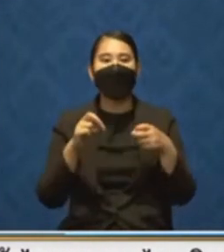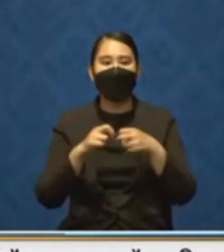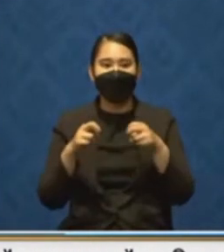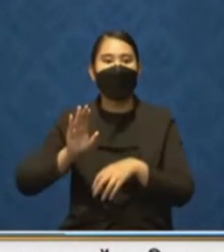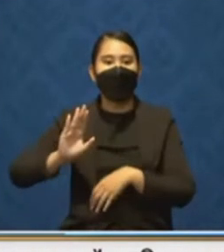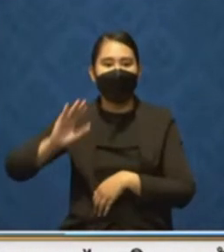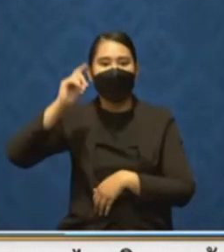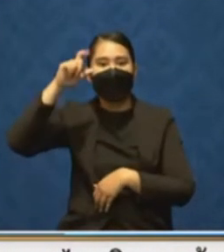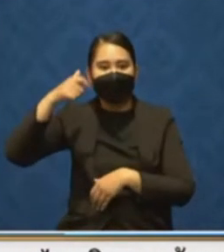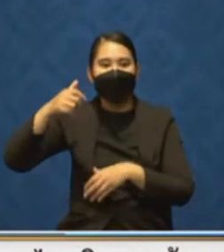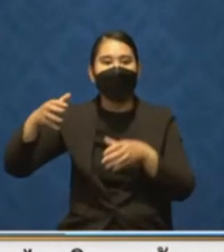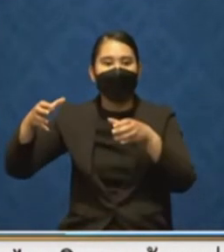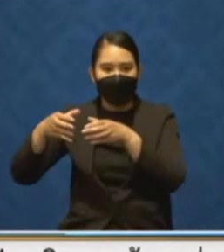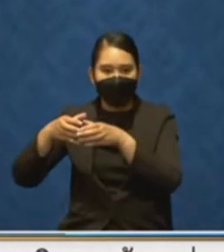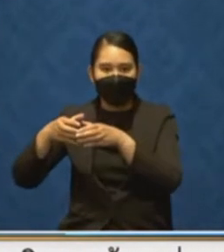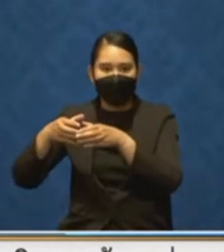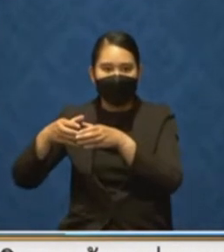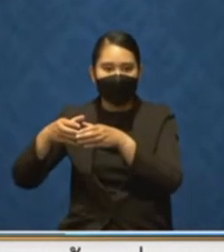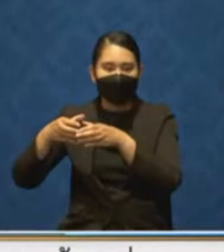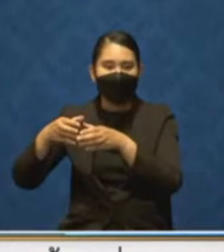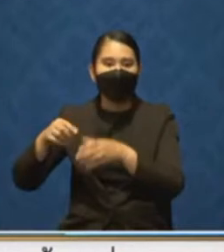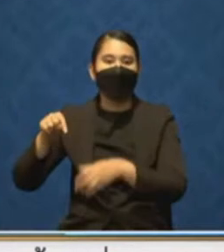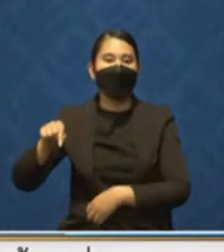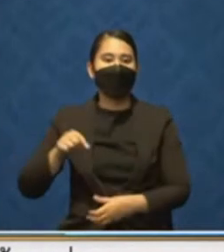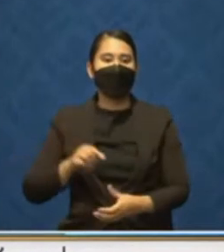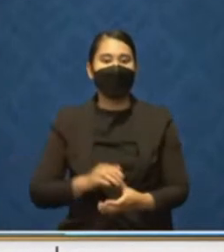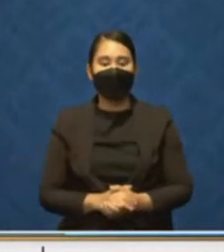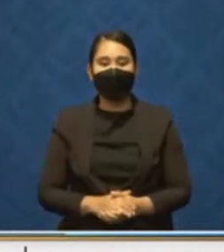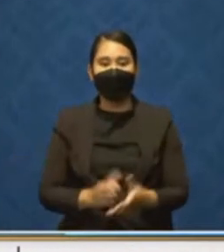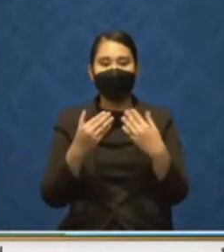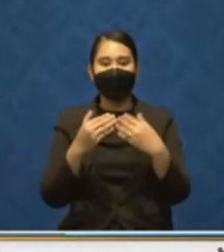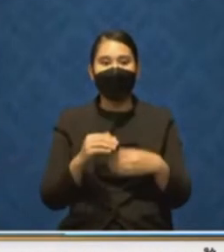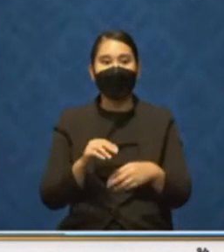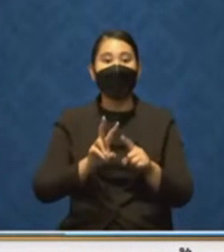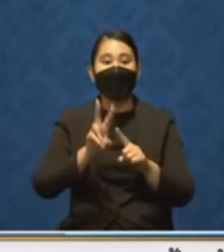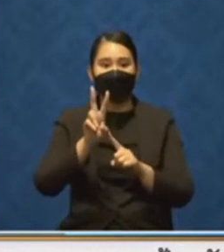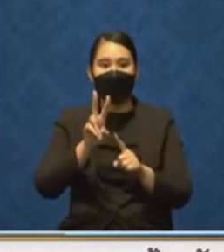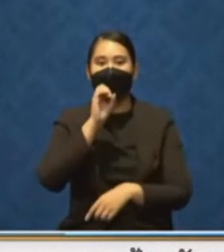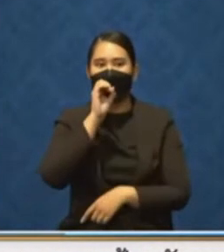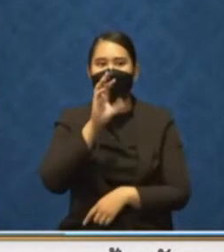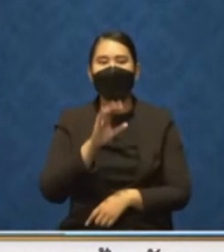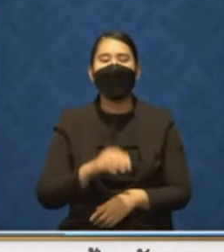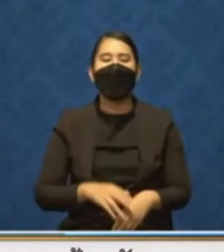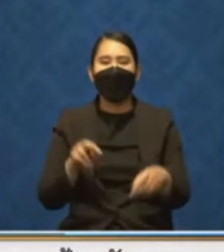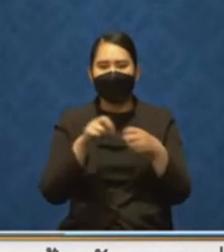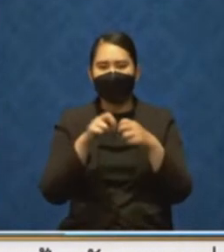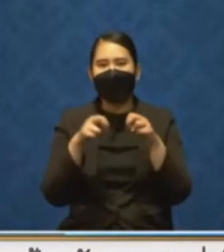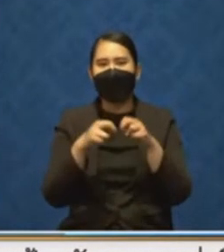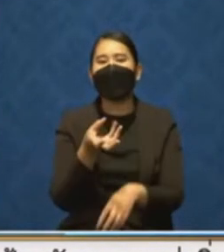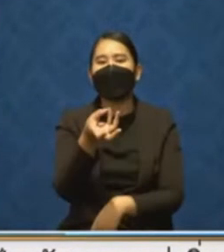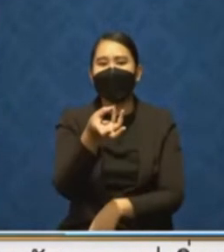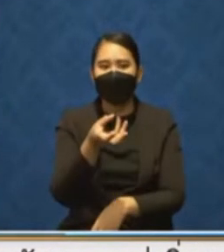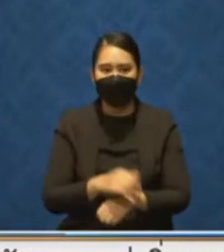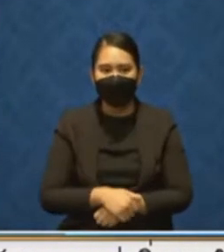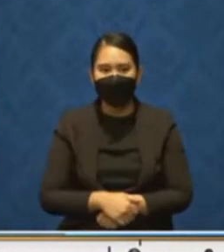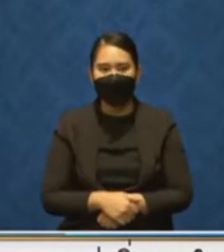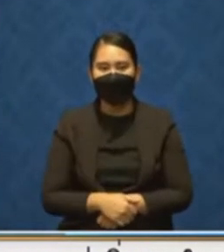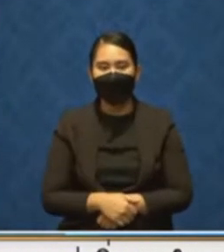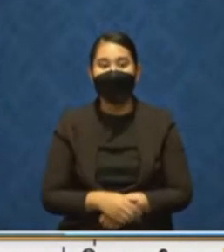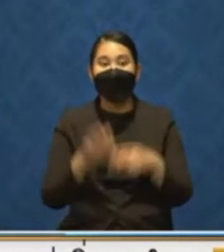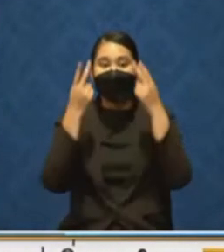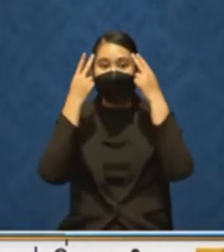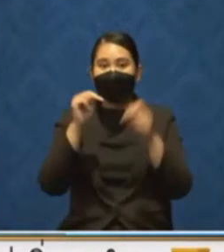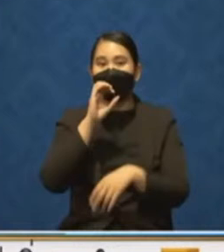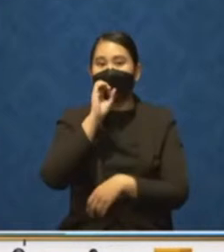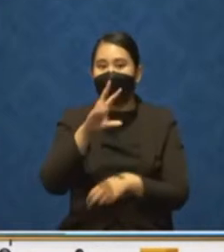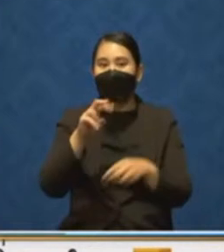นอนเรื่องที่ 2ท่านบอกว่าเป็นเรื่องเล็กน้อยครับท่านนายกก็บอกว่า